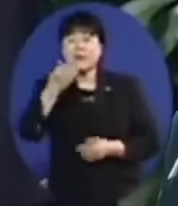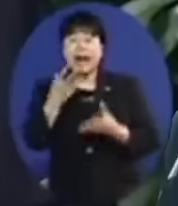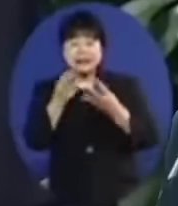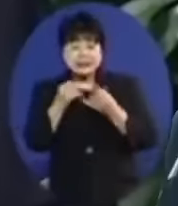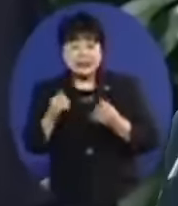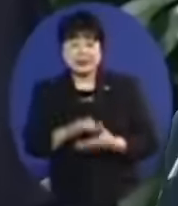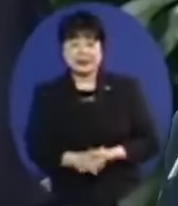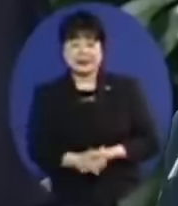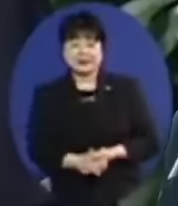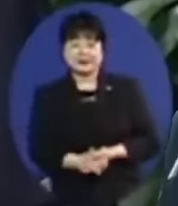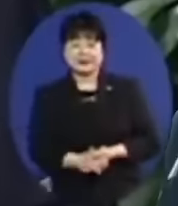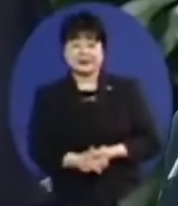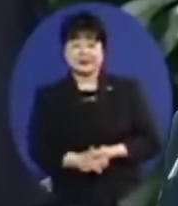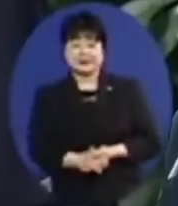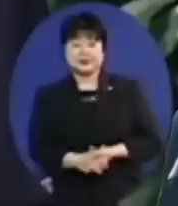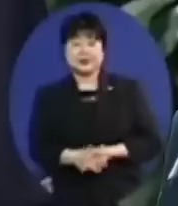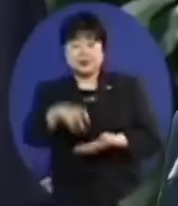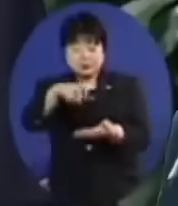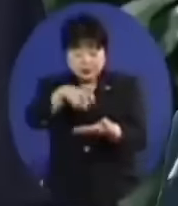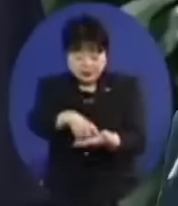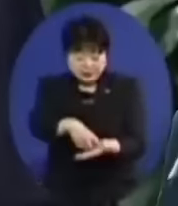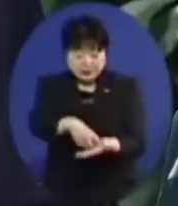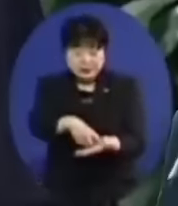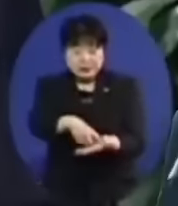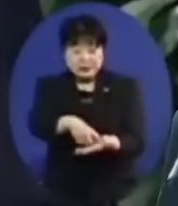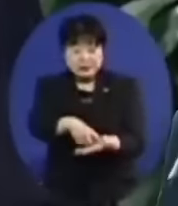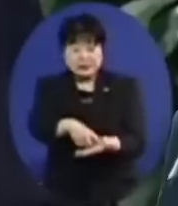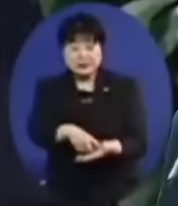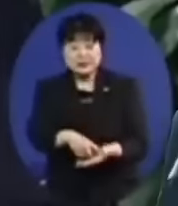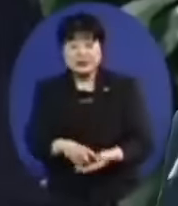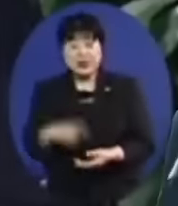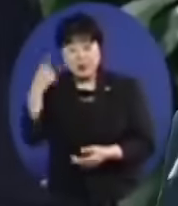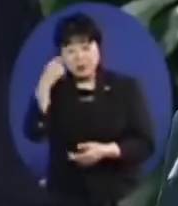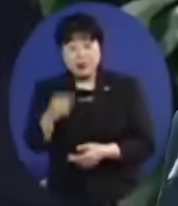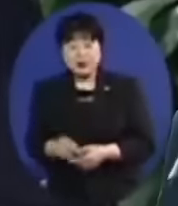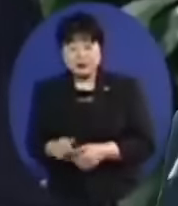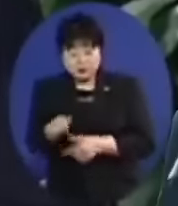사람들은 꿇어 앉아가지고서 머리를 물에